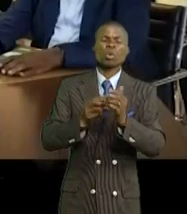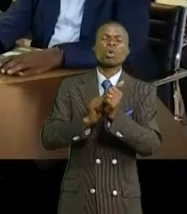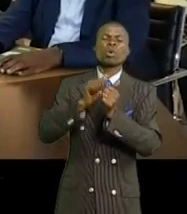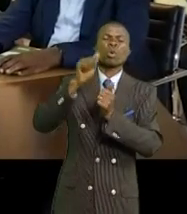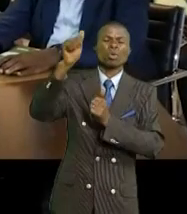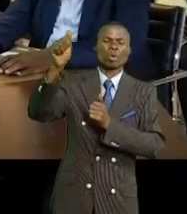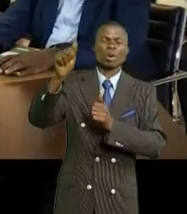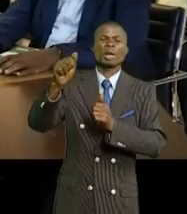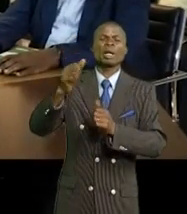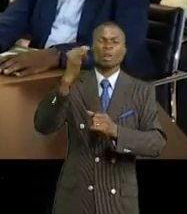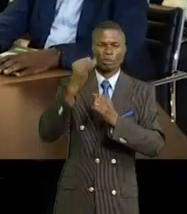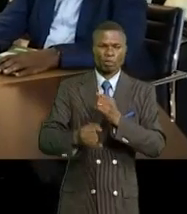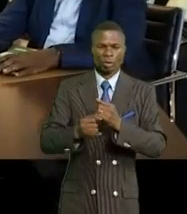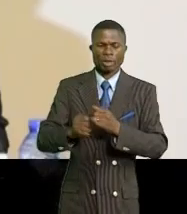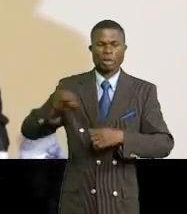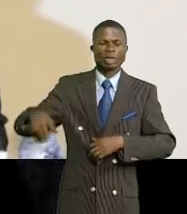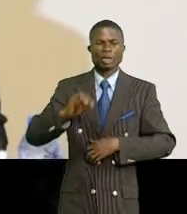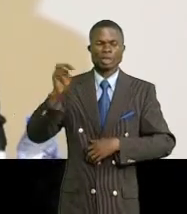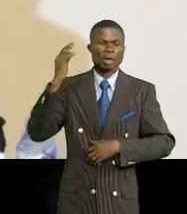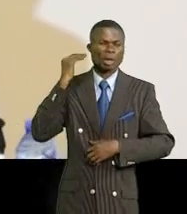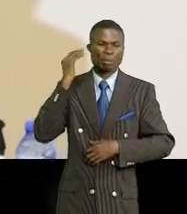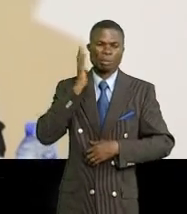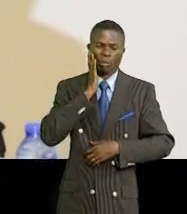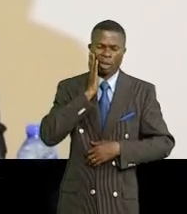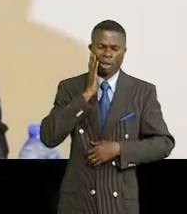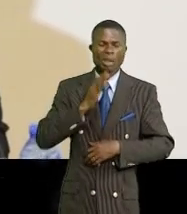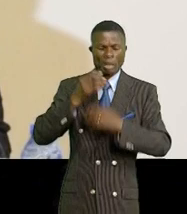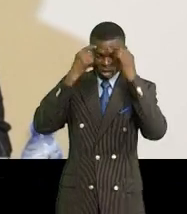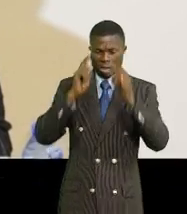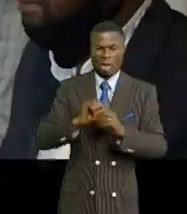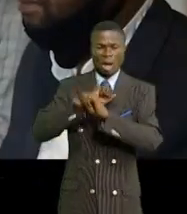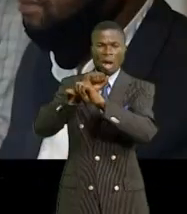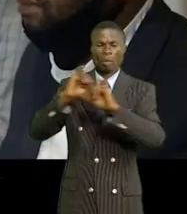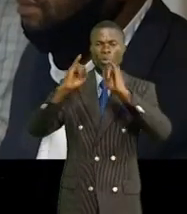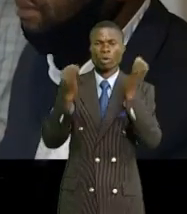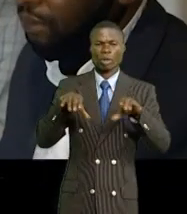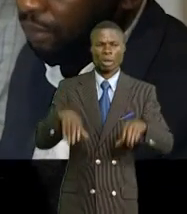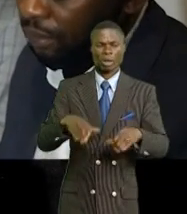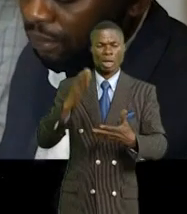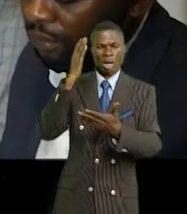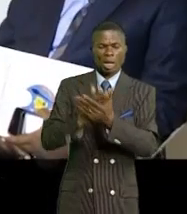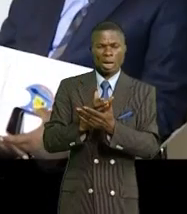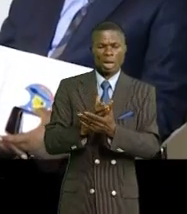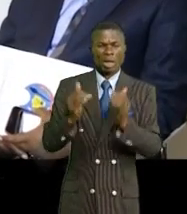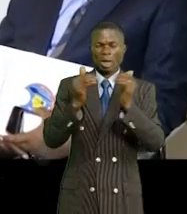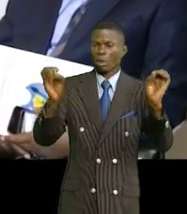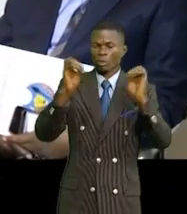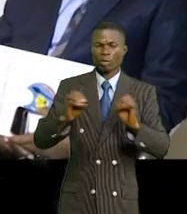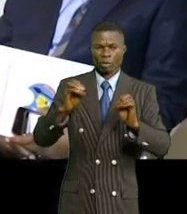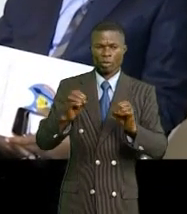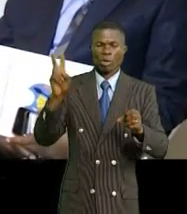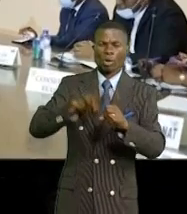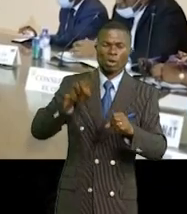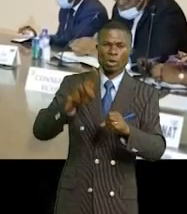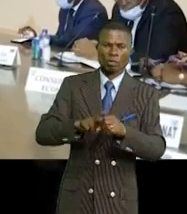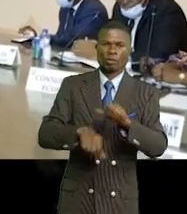secteur. Jean-Marie Kalumba Yuma s'engage à protéger l'industrie locale, à lutter contre l'insécurité dont sont victimes les